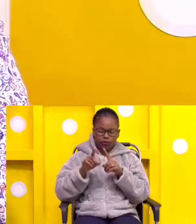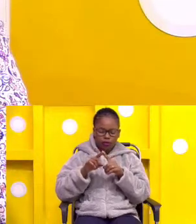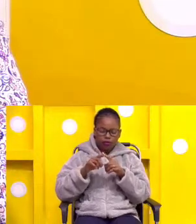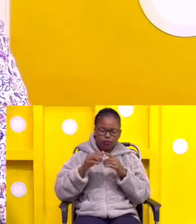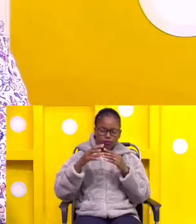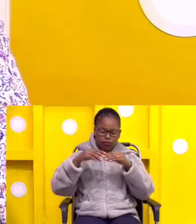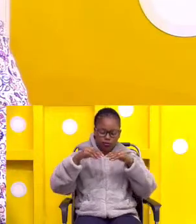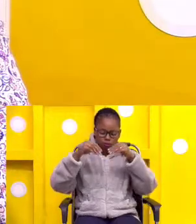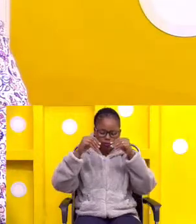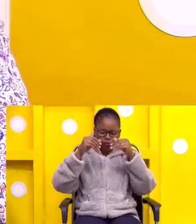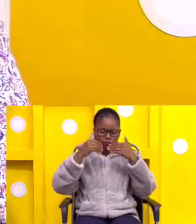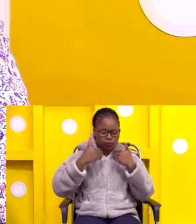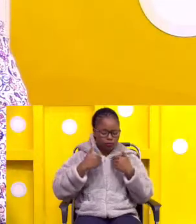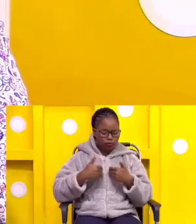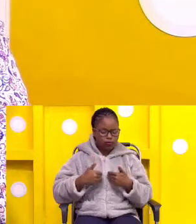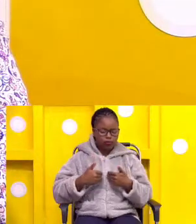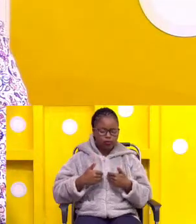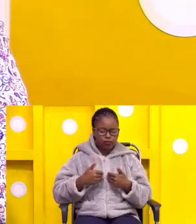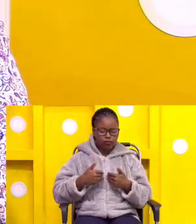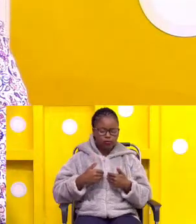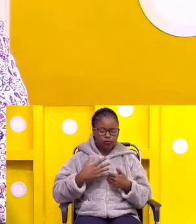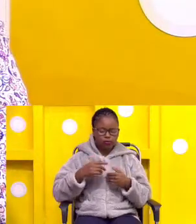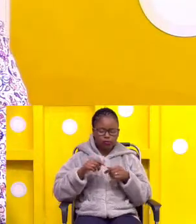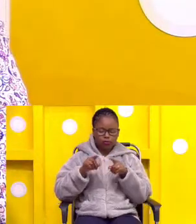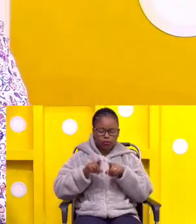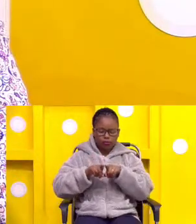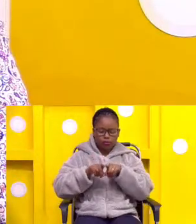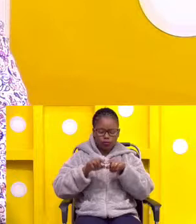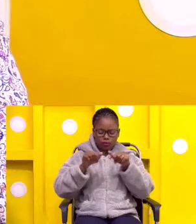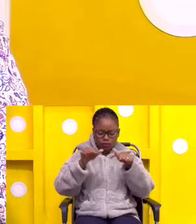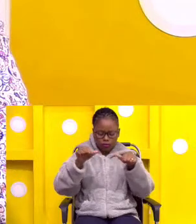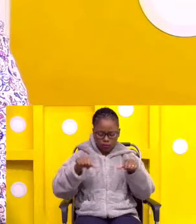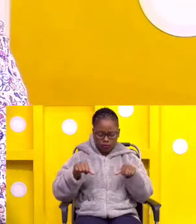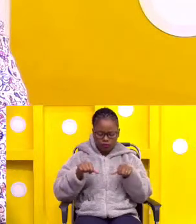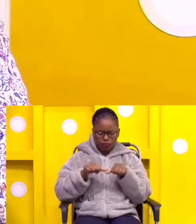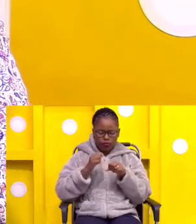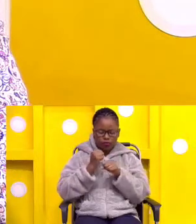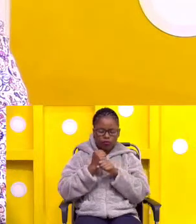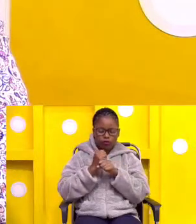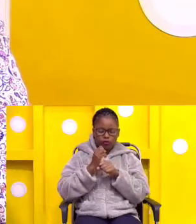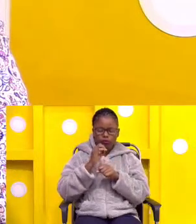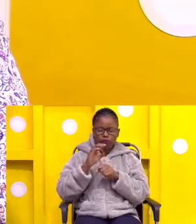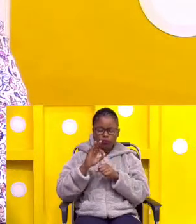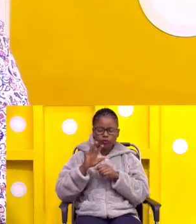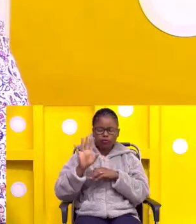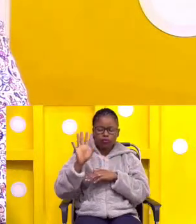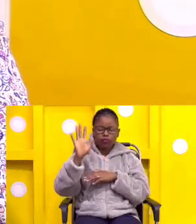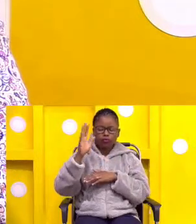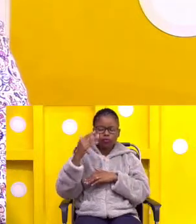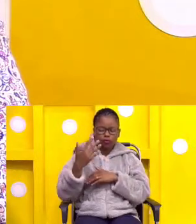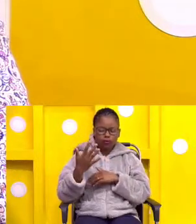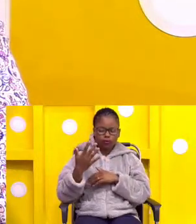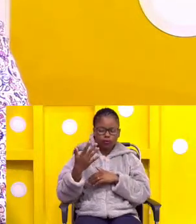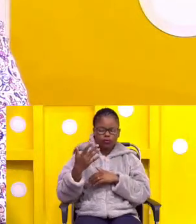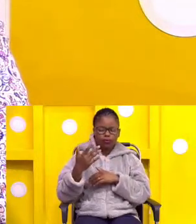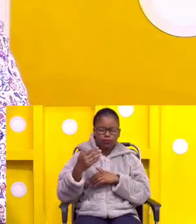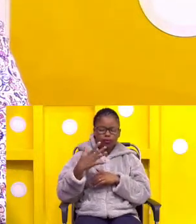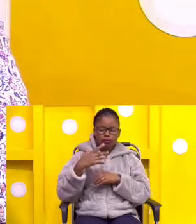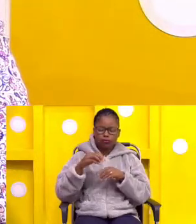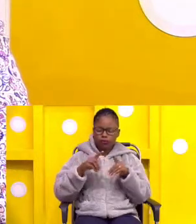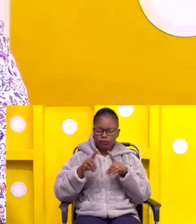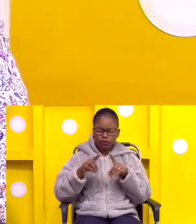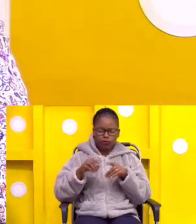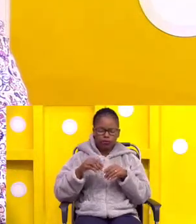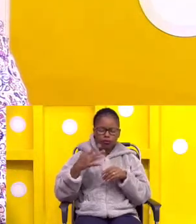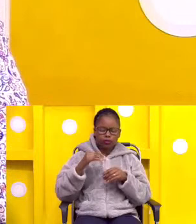thĩ. Ririkana Ngai kĩgongona kĩama niĩ ndĩ wĩra wa moko maku. Na ndiĩkaga maũndũ ma